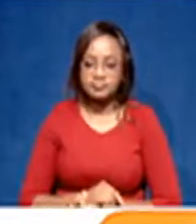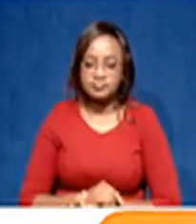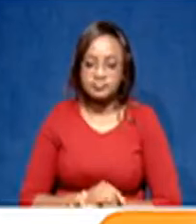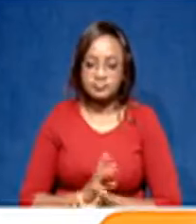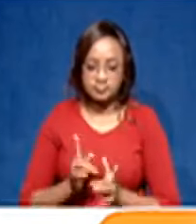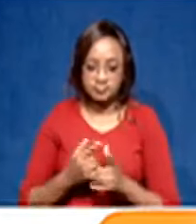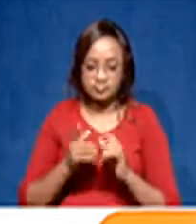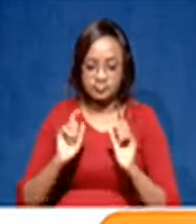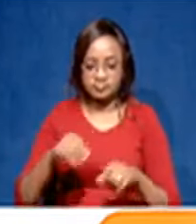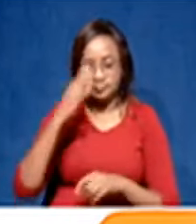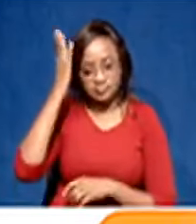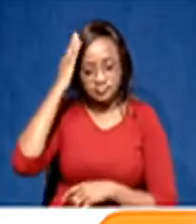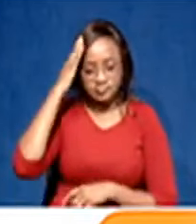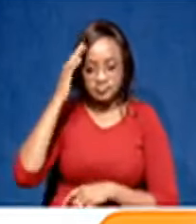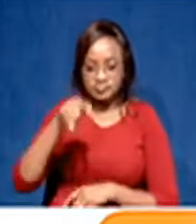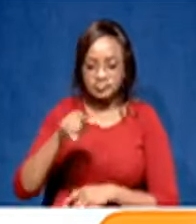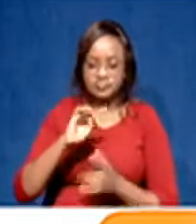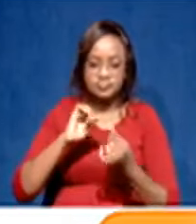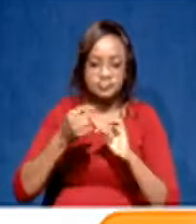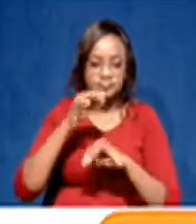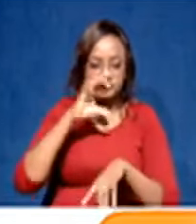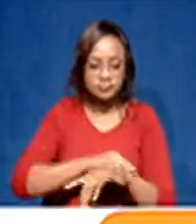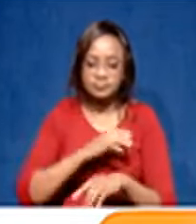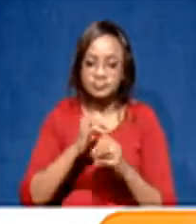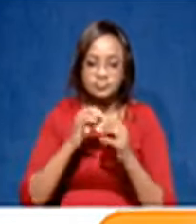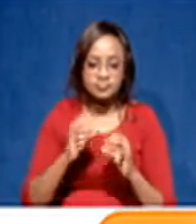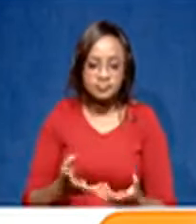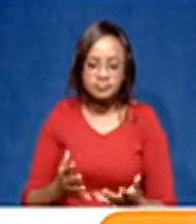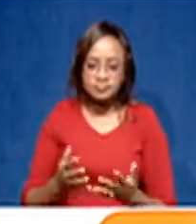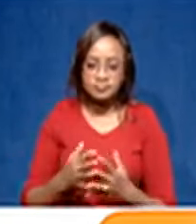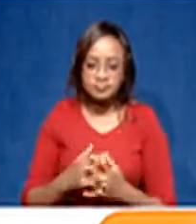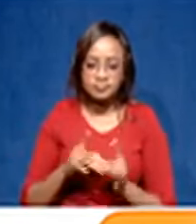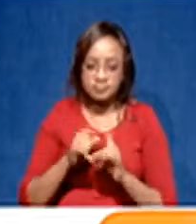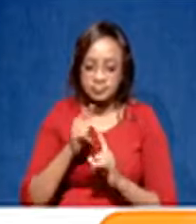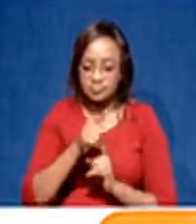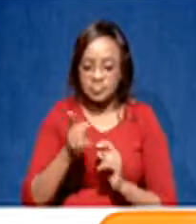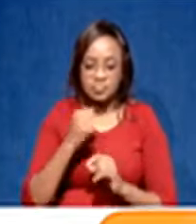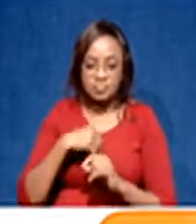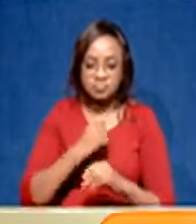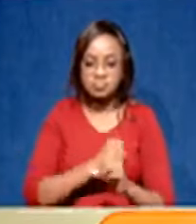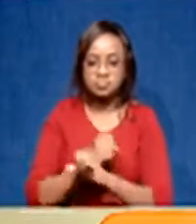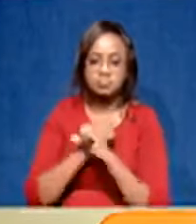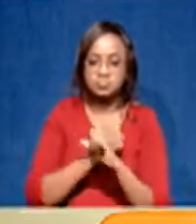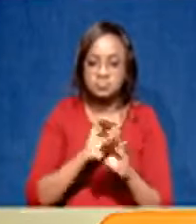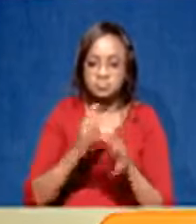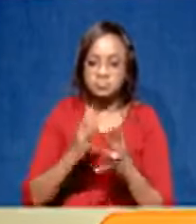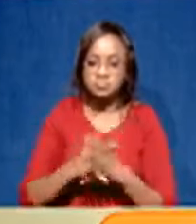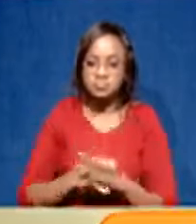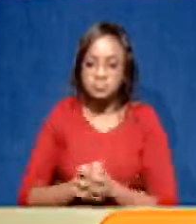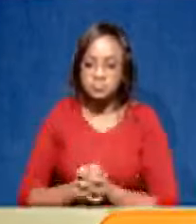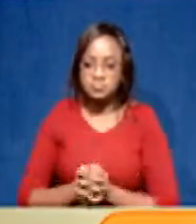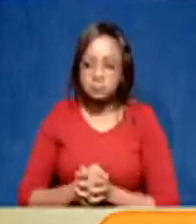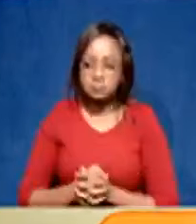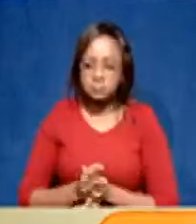hiyo mahali ni kiwango gani, na vipi tunaweza prevent long term injury ama hiyo